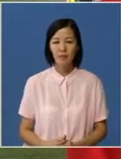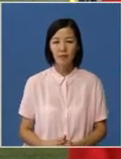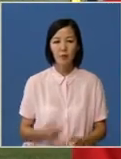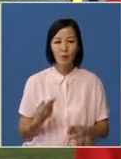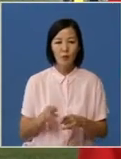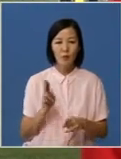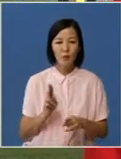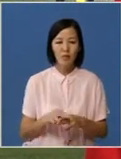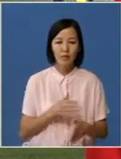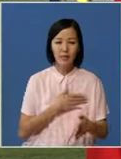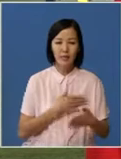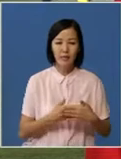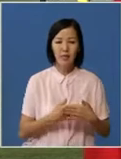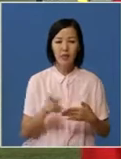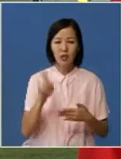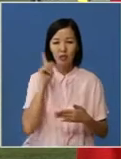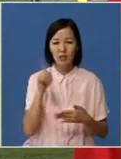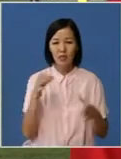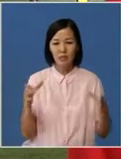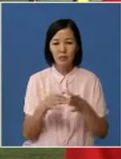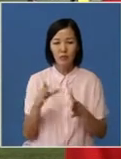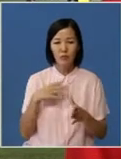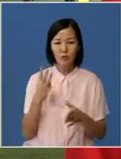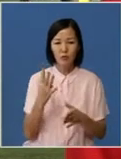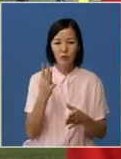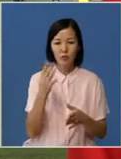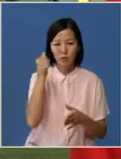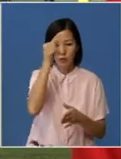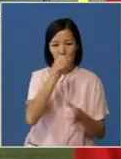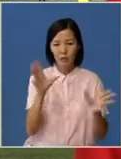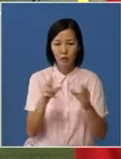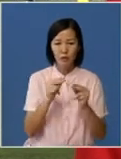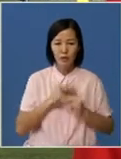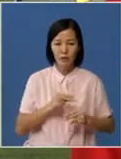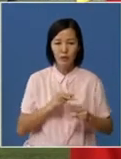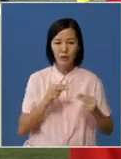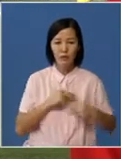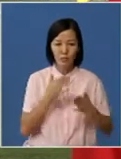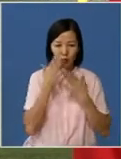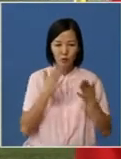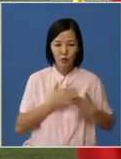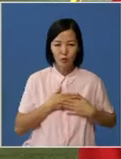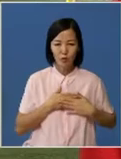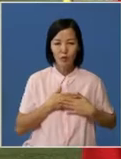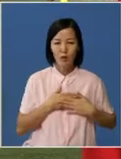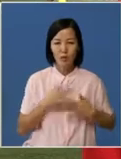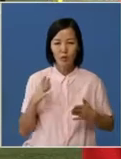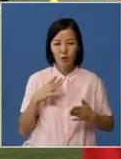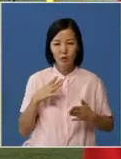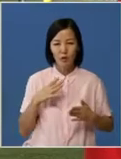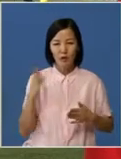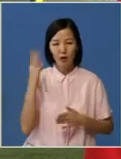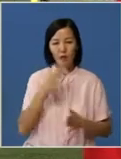талантты, өте белсенді азаматтар еді. Біз олармен 3-4 жыл бірге жұмыс жасадық. Жұмысқа деген құлшыныстар да жоғары болатын. Олар